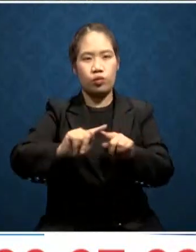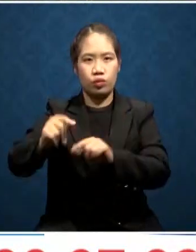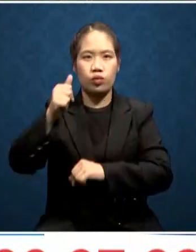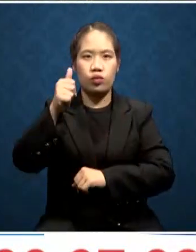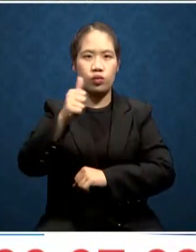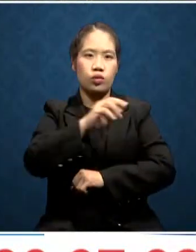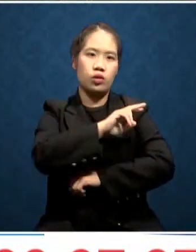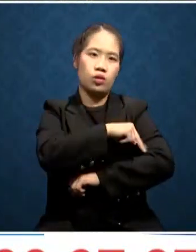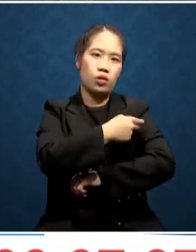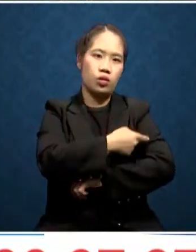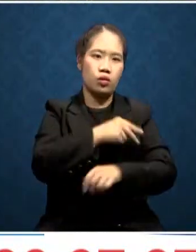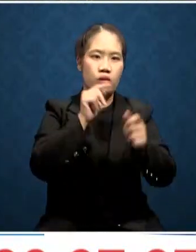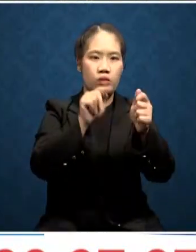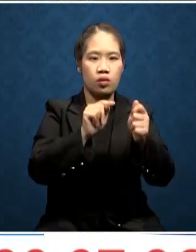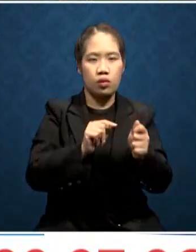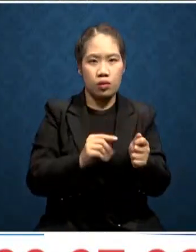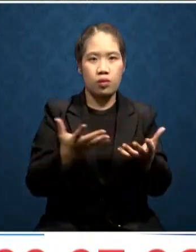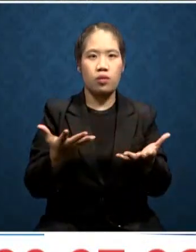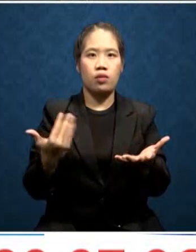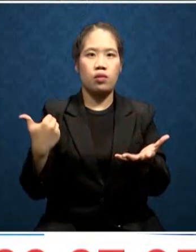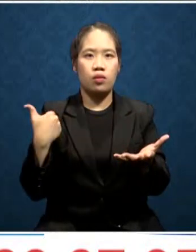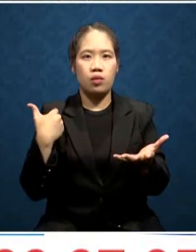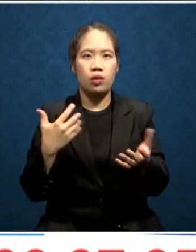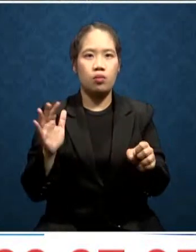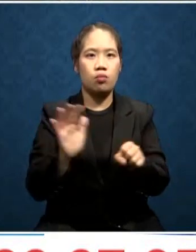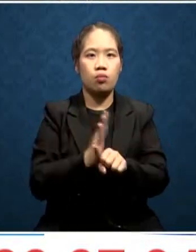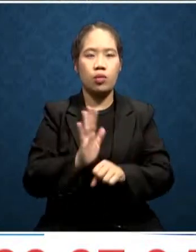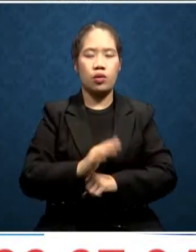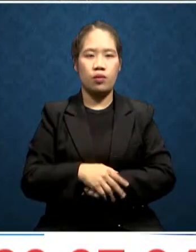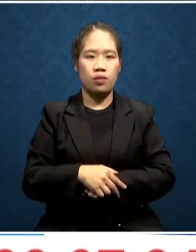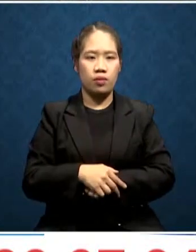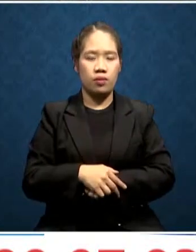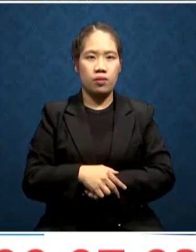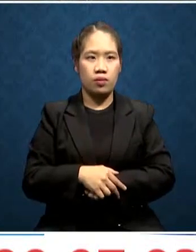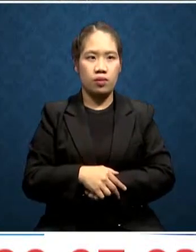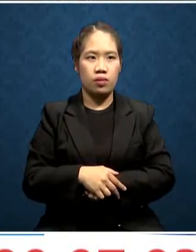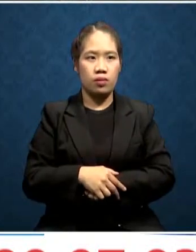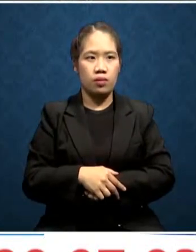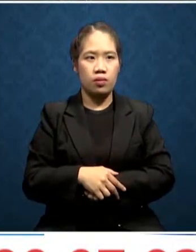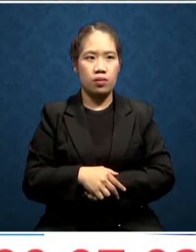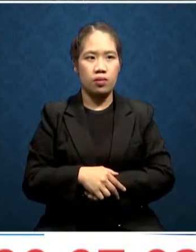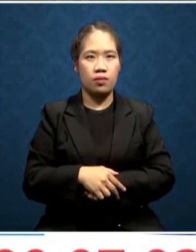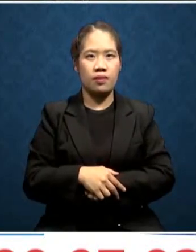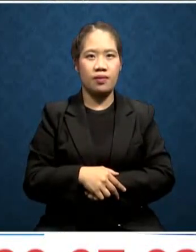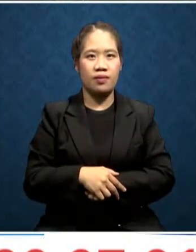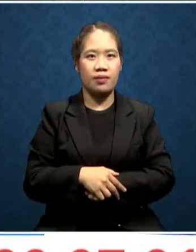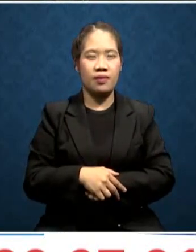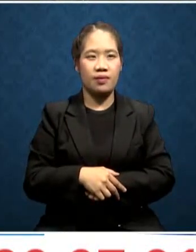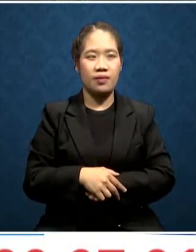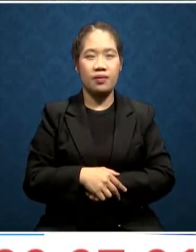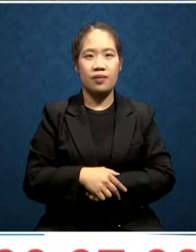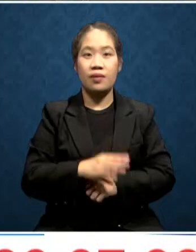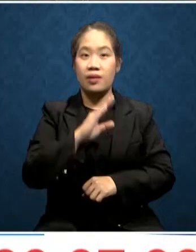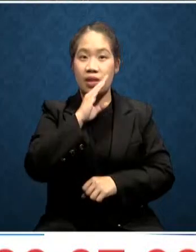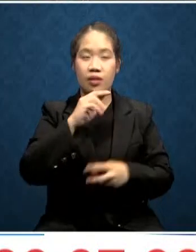อ่ะมันมีหมอไม่ครบหมอคนเดียวรักษาในทุกโลกใช่แล้วเวลาเวลา